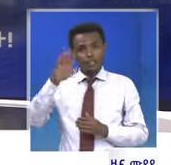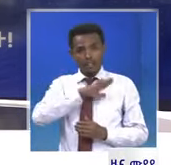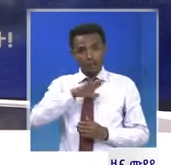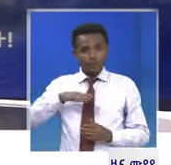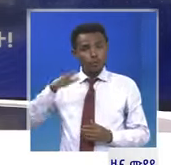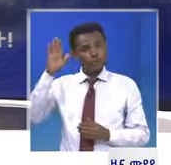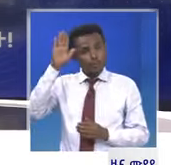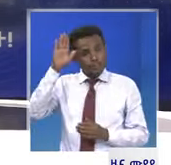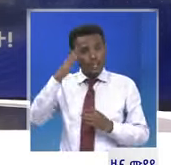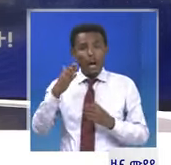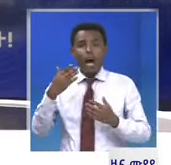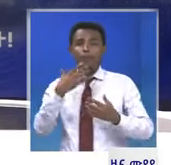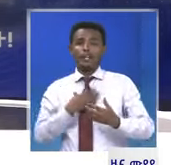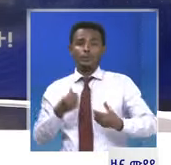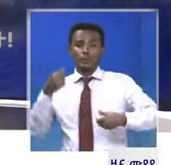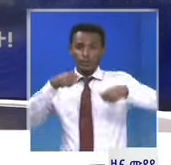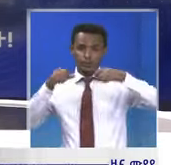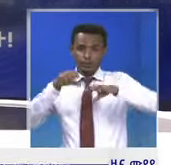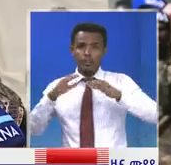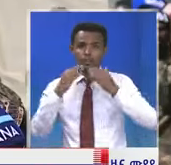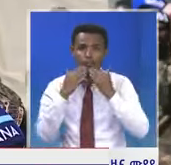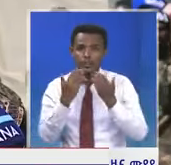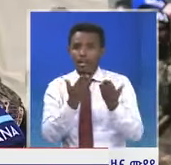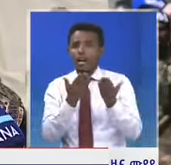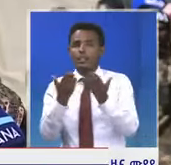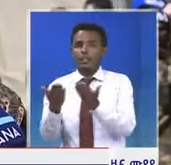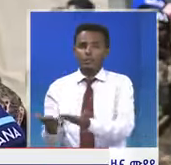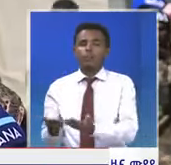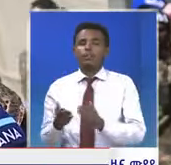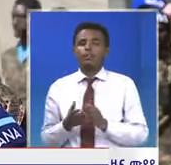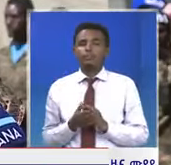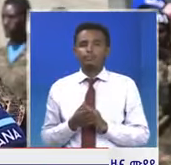አስተዋጽኦ ምስጋና አቅርበዋል።